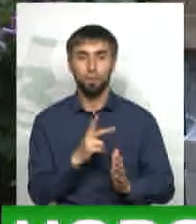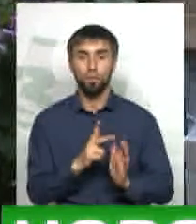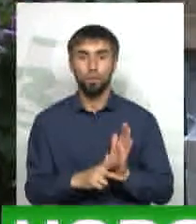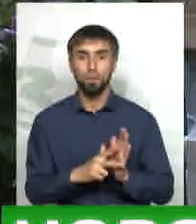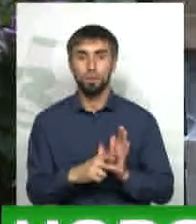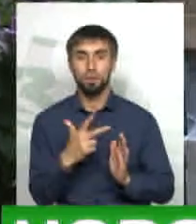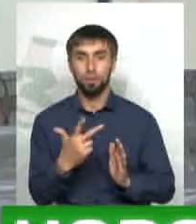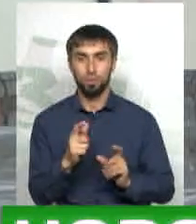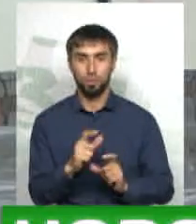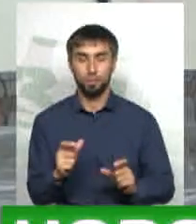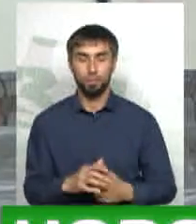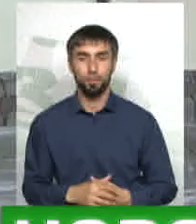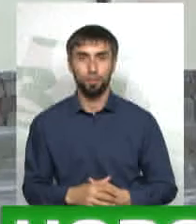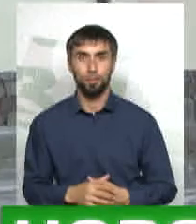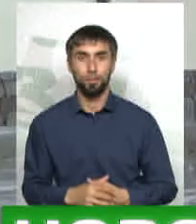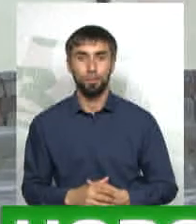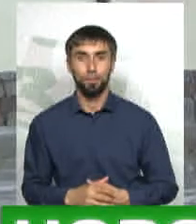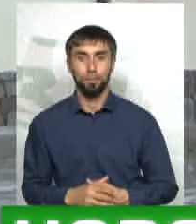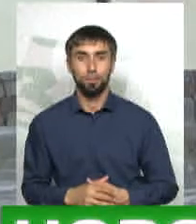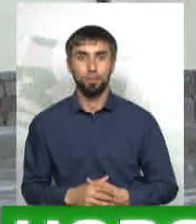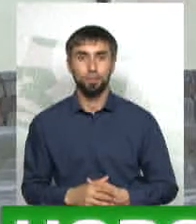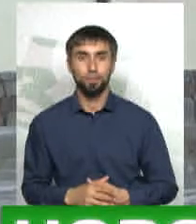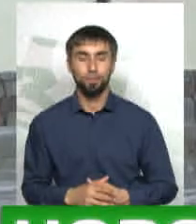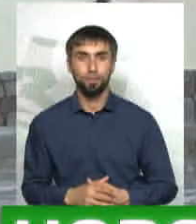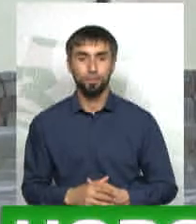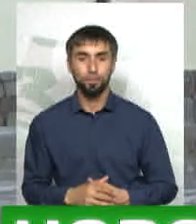83 человека. Диана Дударова, Ахмед Горбаков. Новости 24.